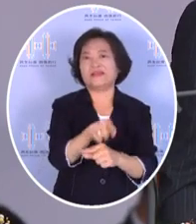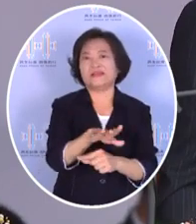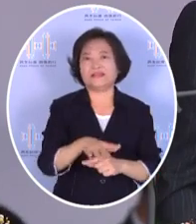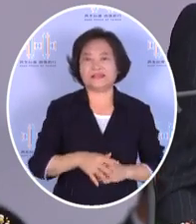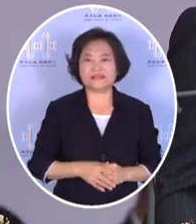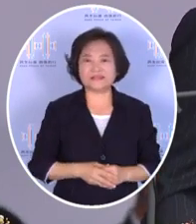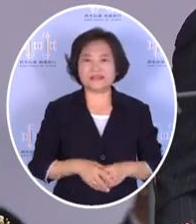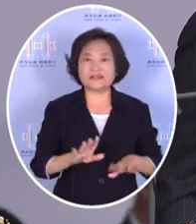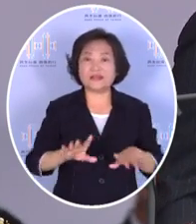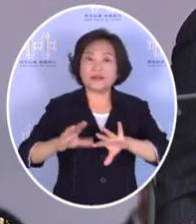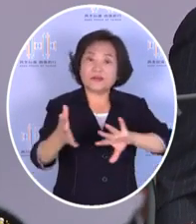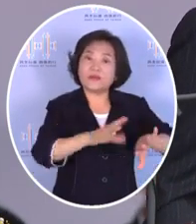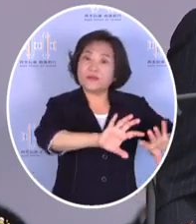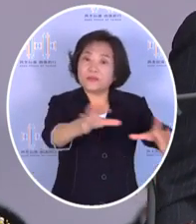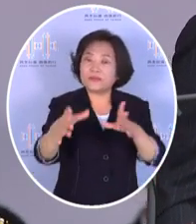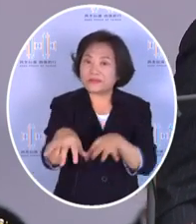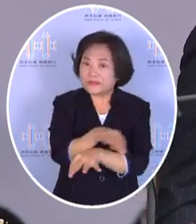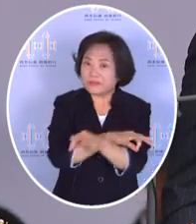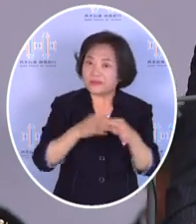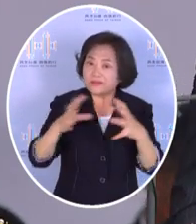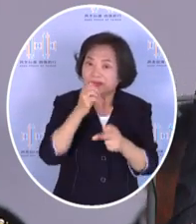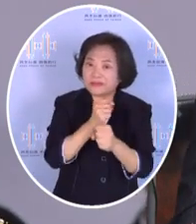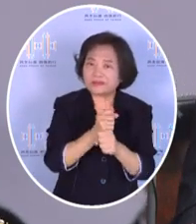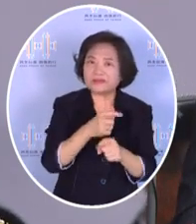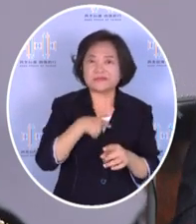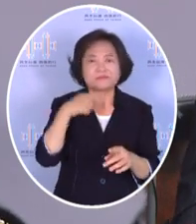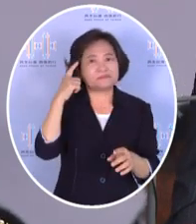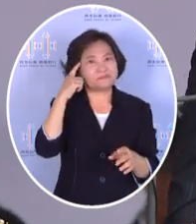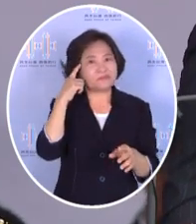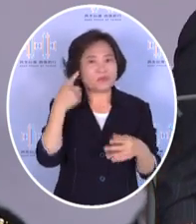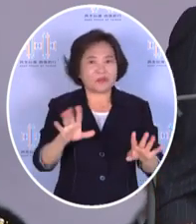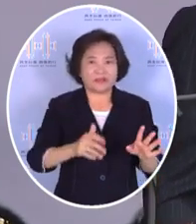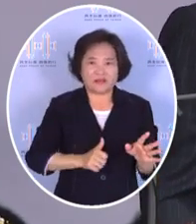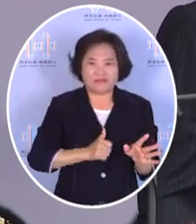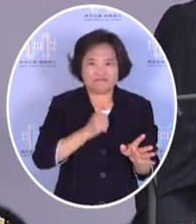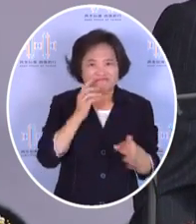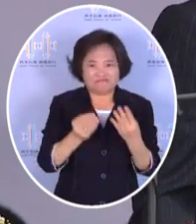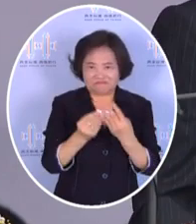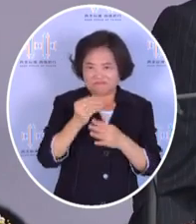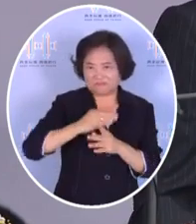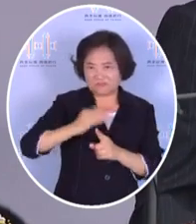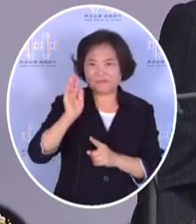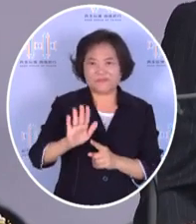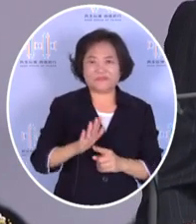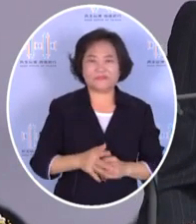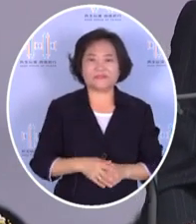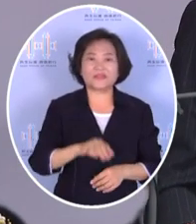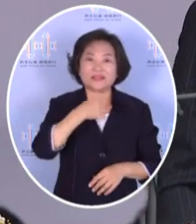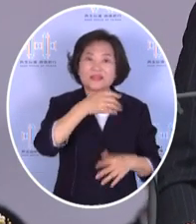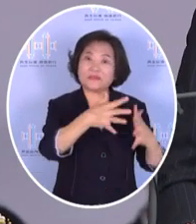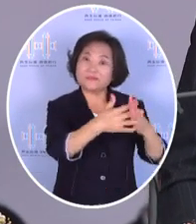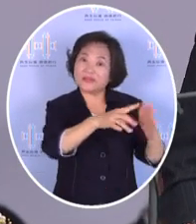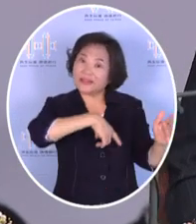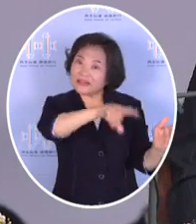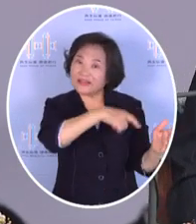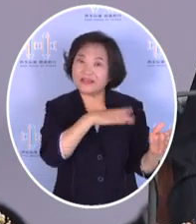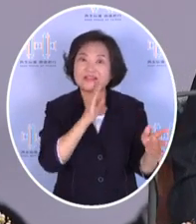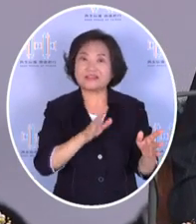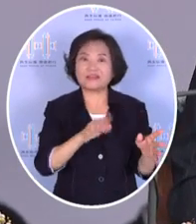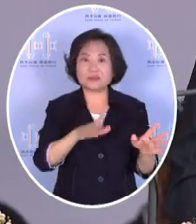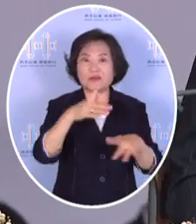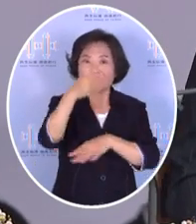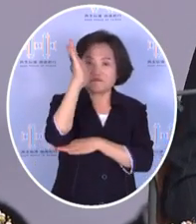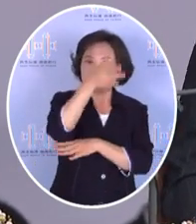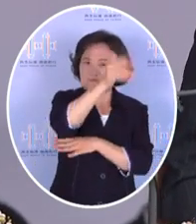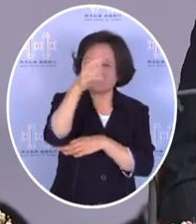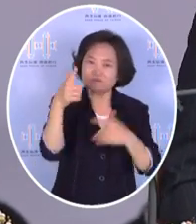在国际经贸合作的领域，我们也有不少实质的进展。台湾和美国将进行高层经